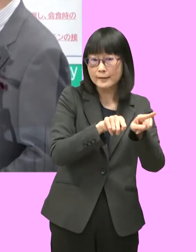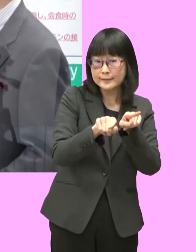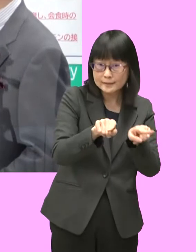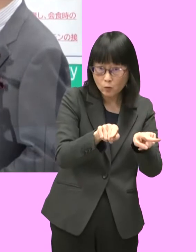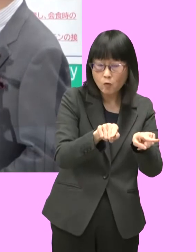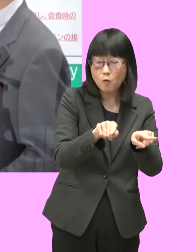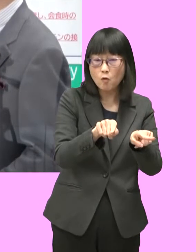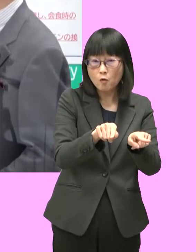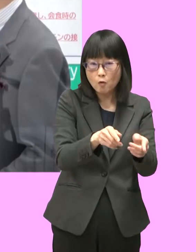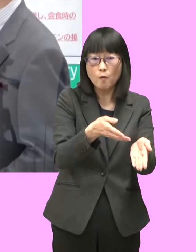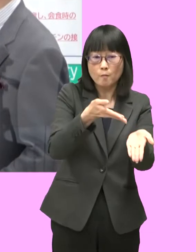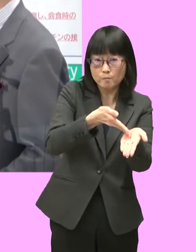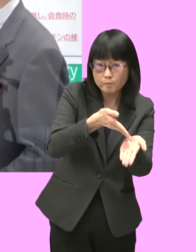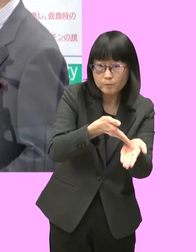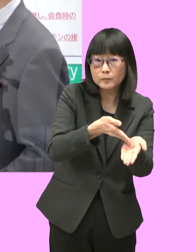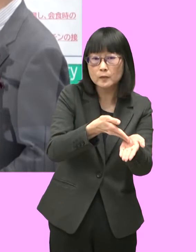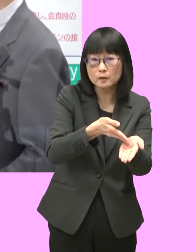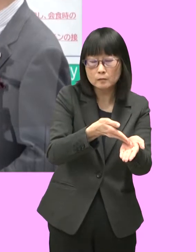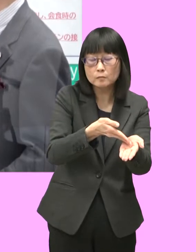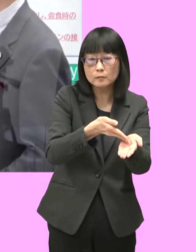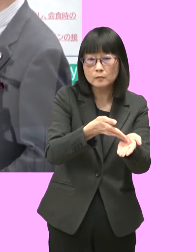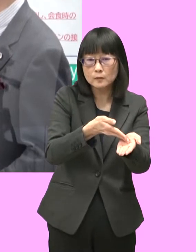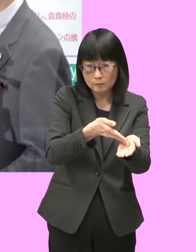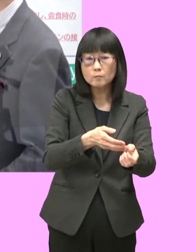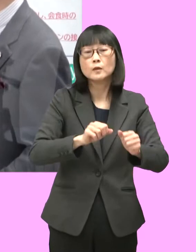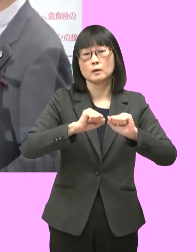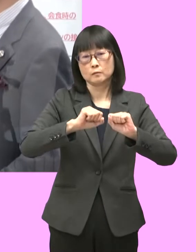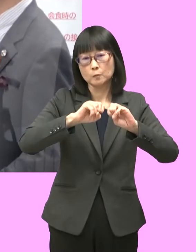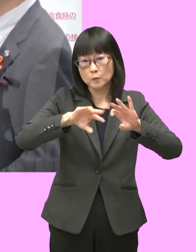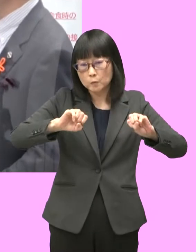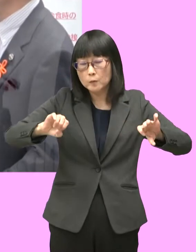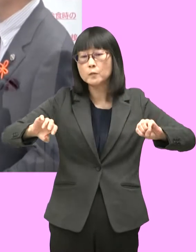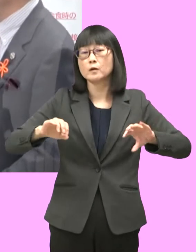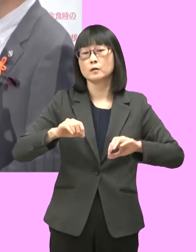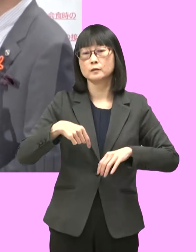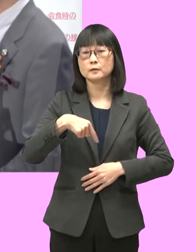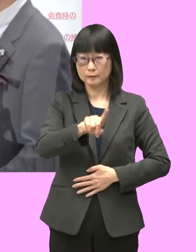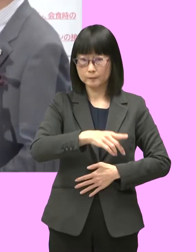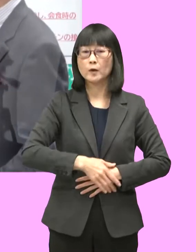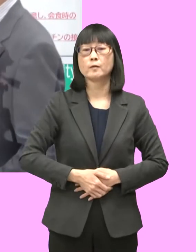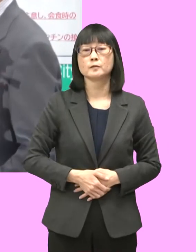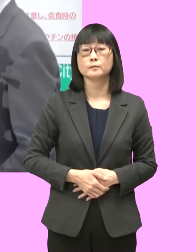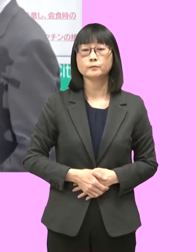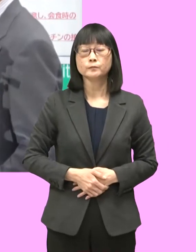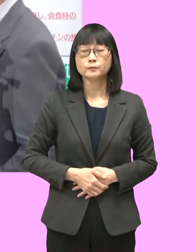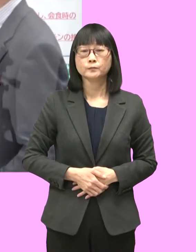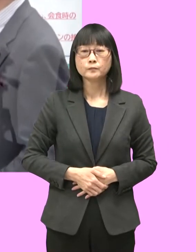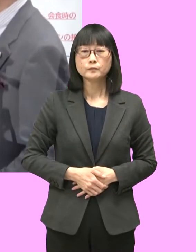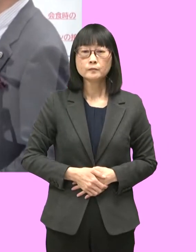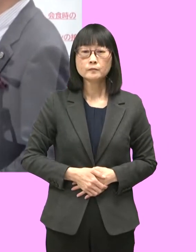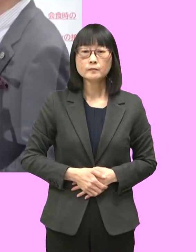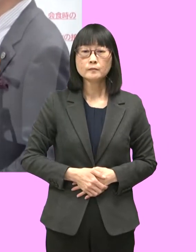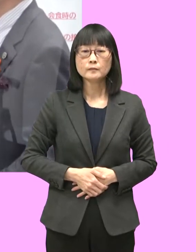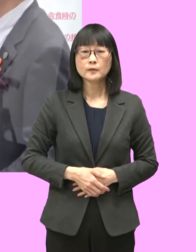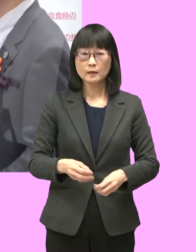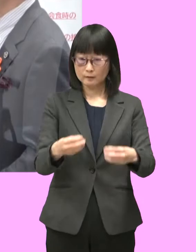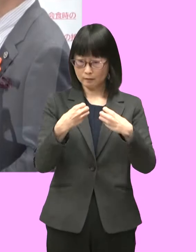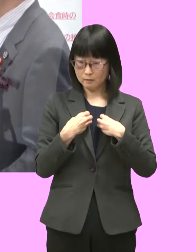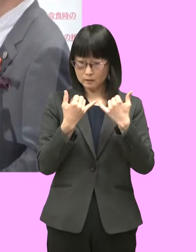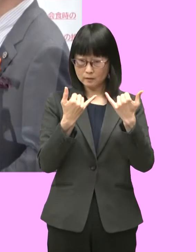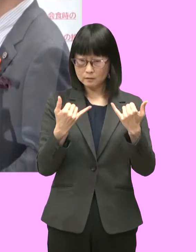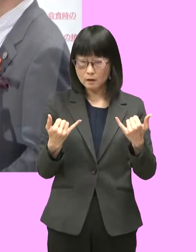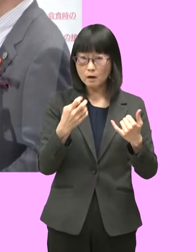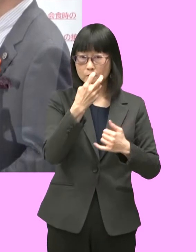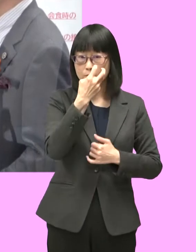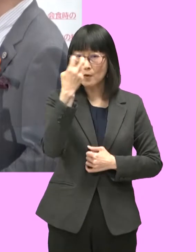がまずこの感染予防の段階であります。それから感染者 が発